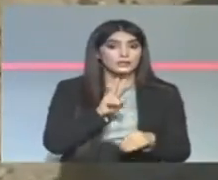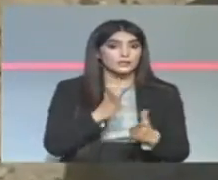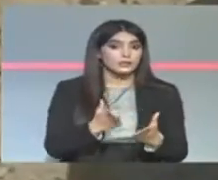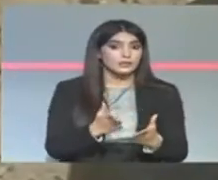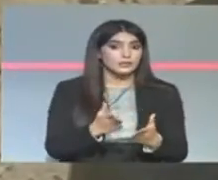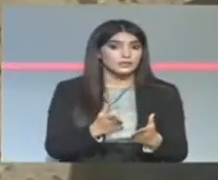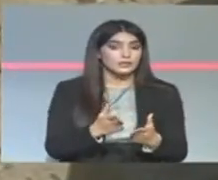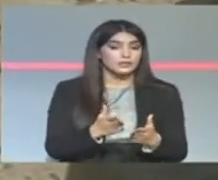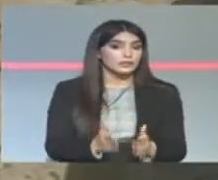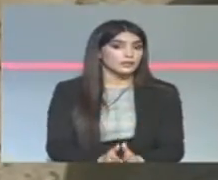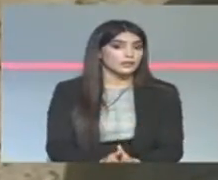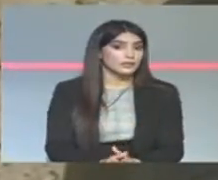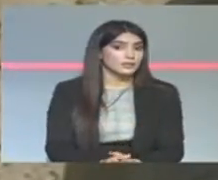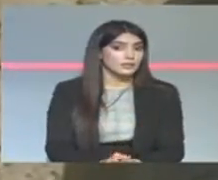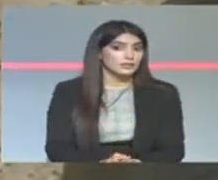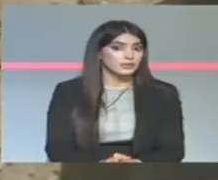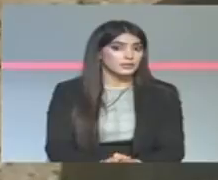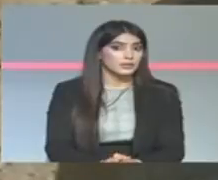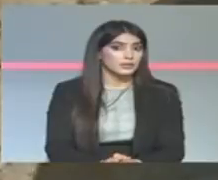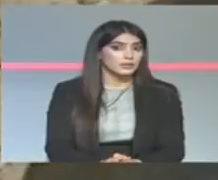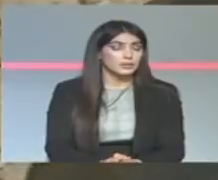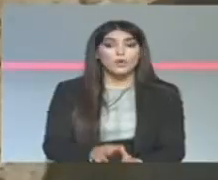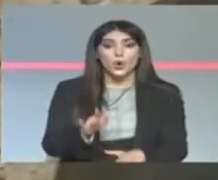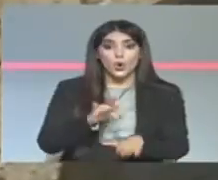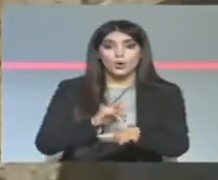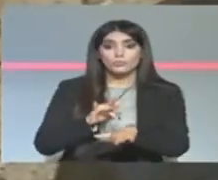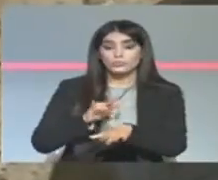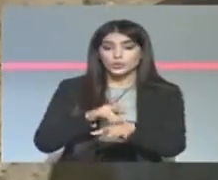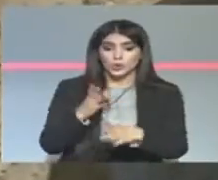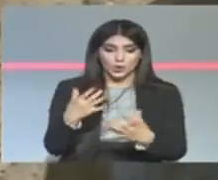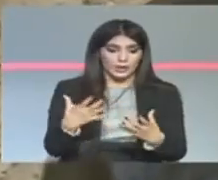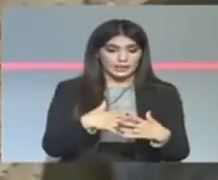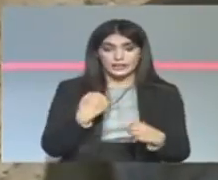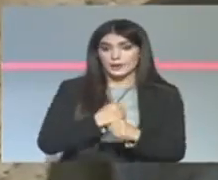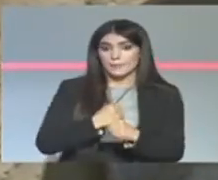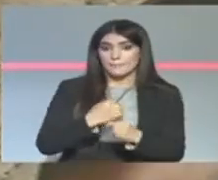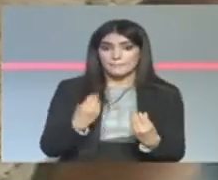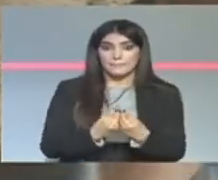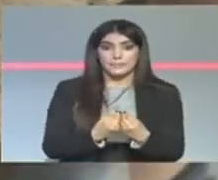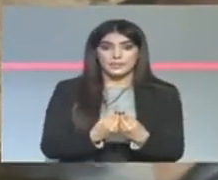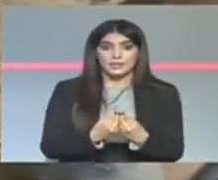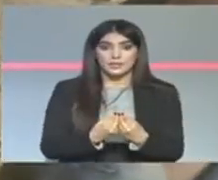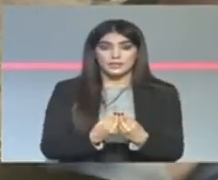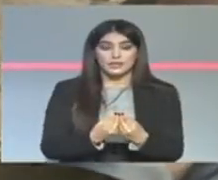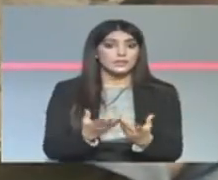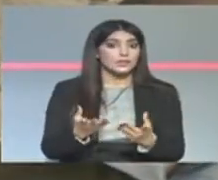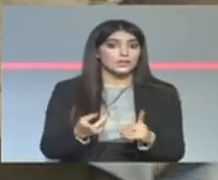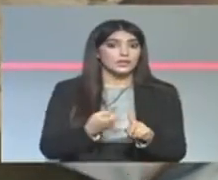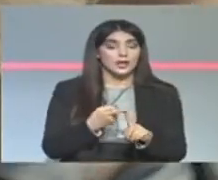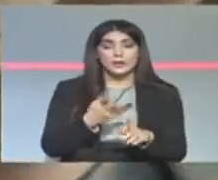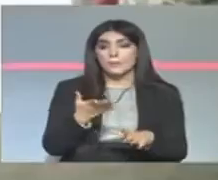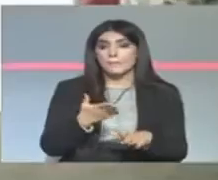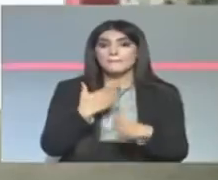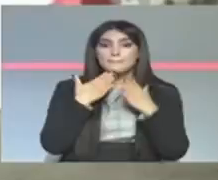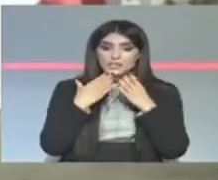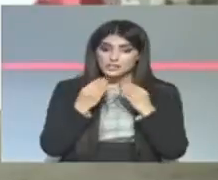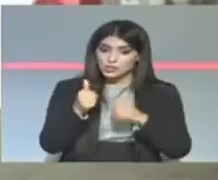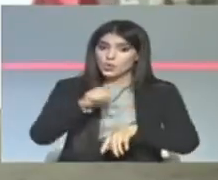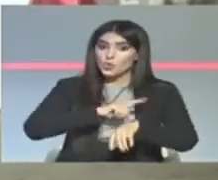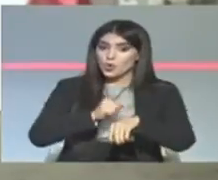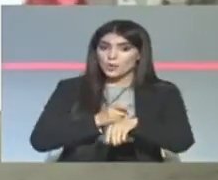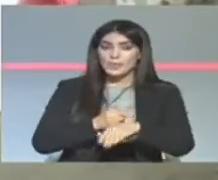الباب احنا خفنا وخرجنا هو مشكوره للبلديه